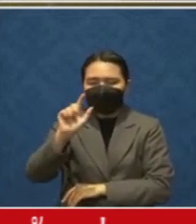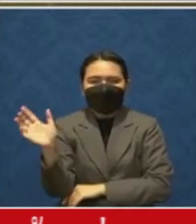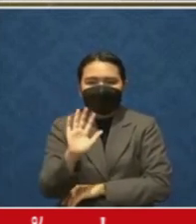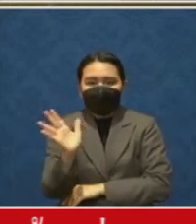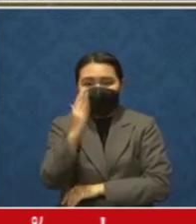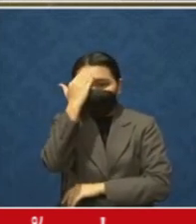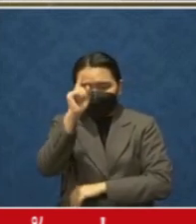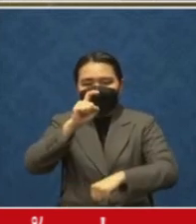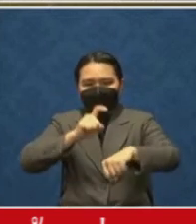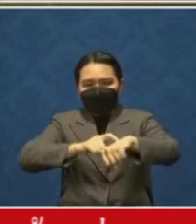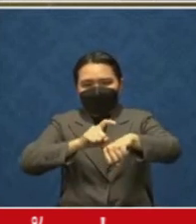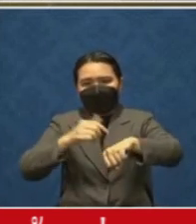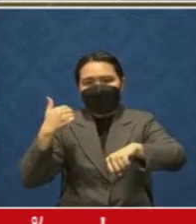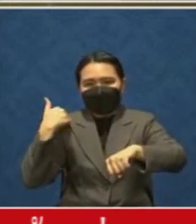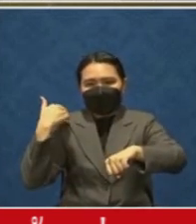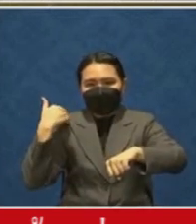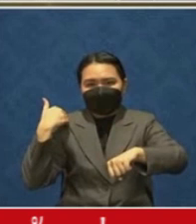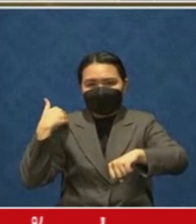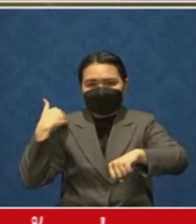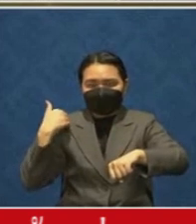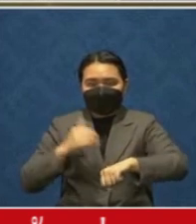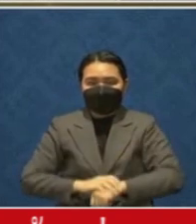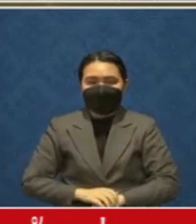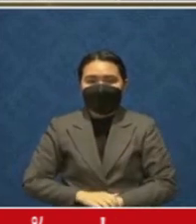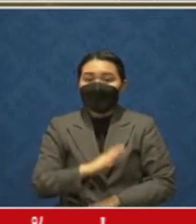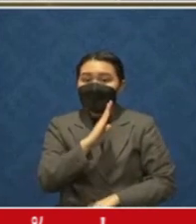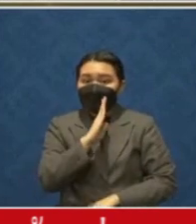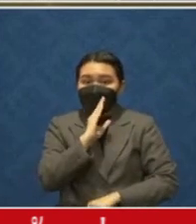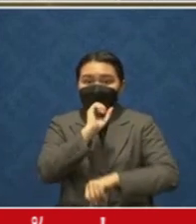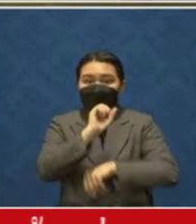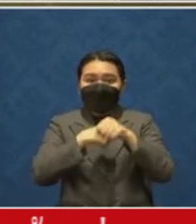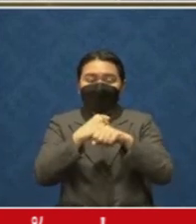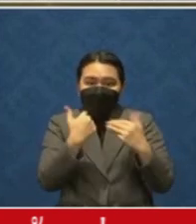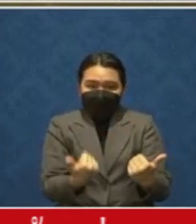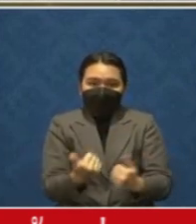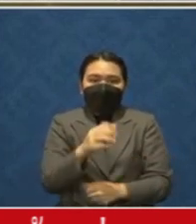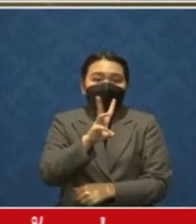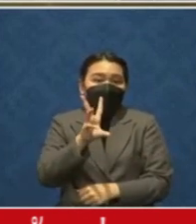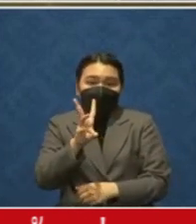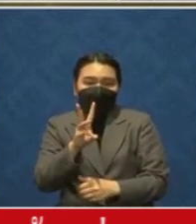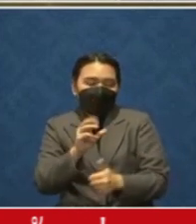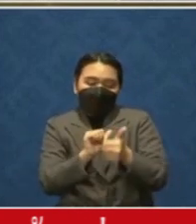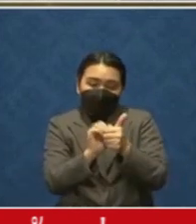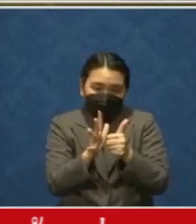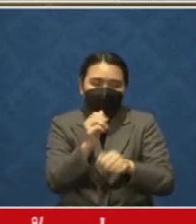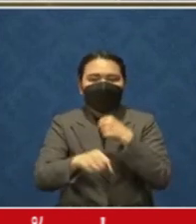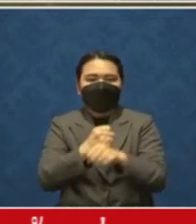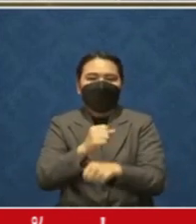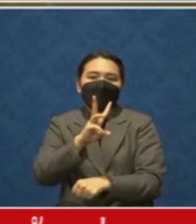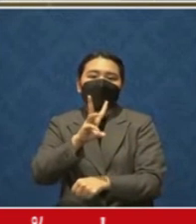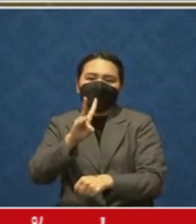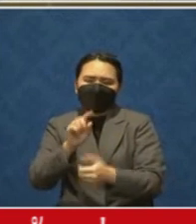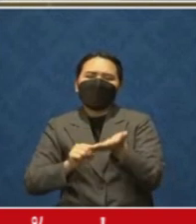ไรครับเพราะว่ามีเวลาครับเสทอเนี่ยยังบอกว่าถ้าปีนี้ปี66ไม่ทันก็เสนอปี67